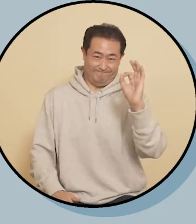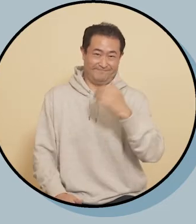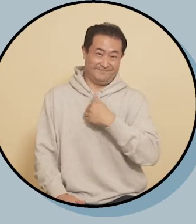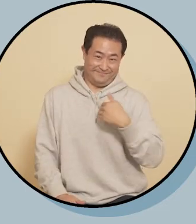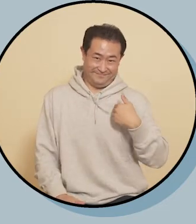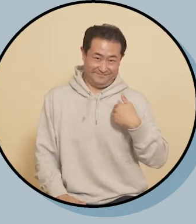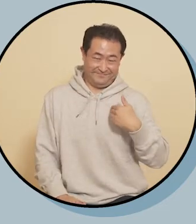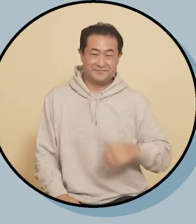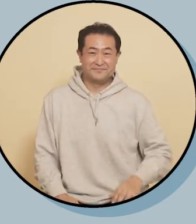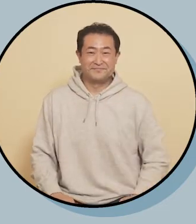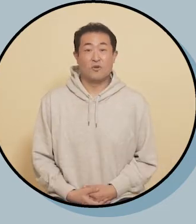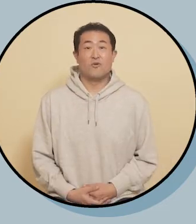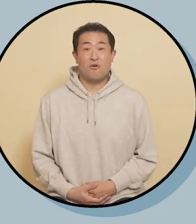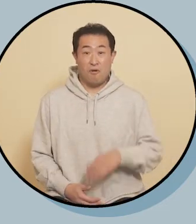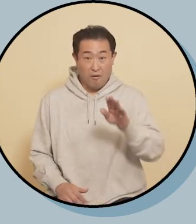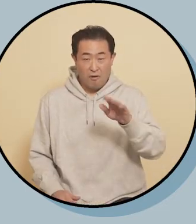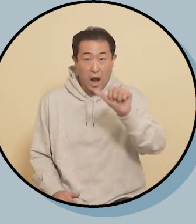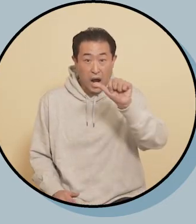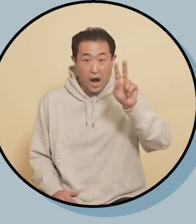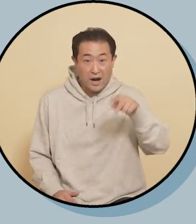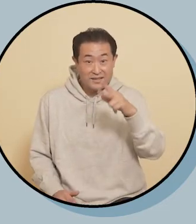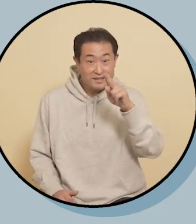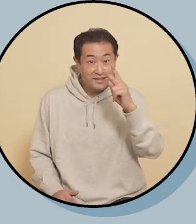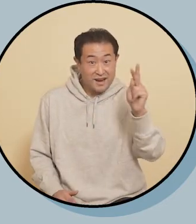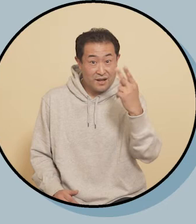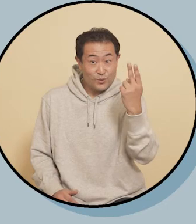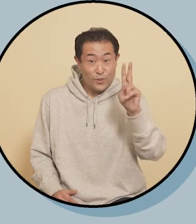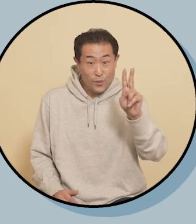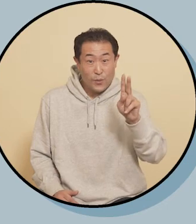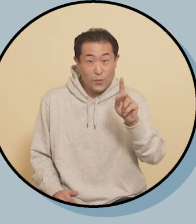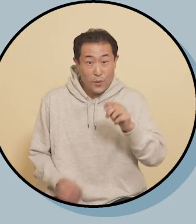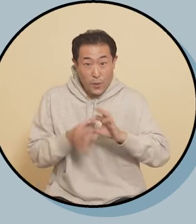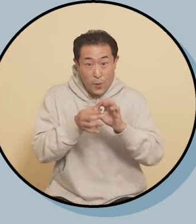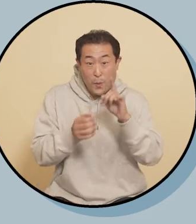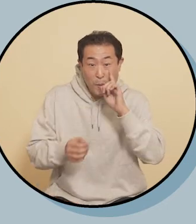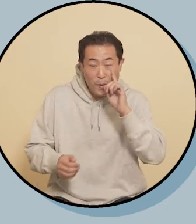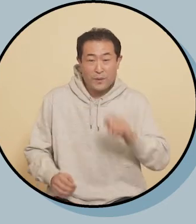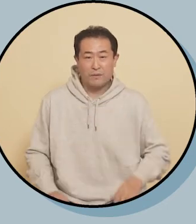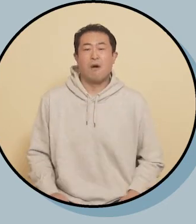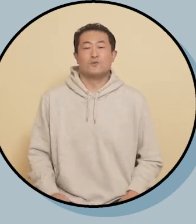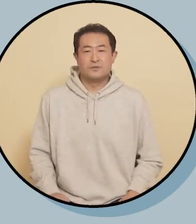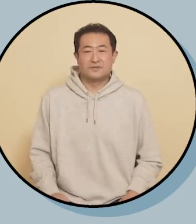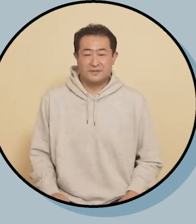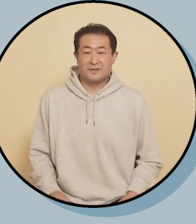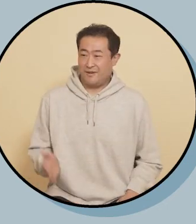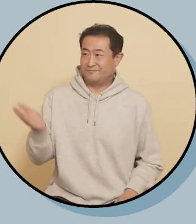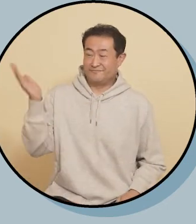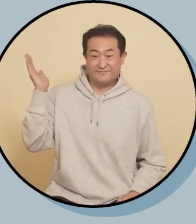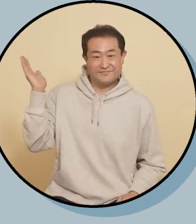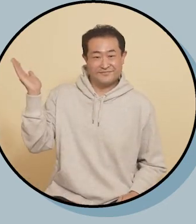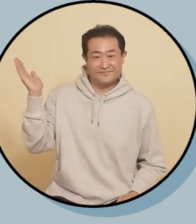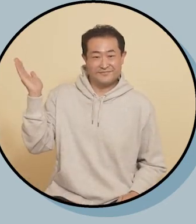されていますはいちょっとありがとうってそうですねはいえーあーりーがー道